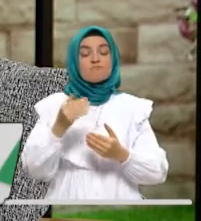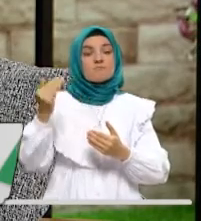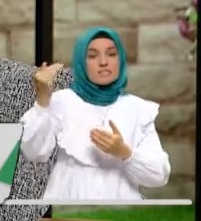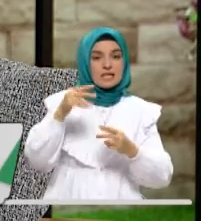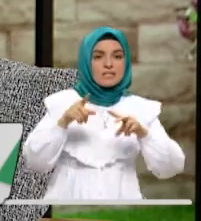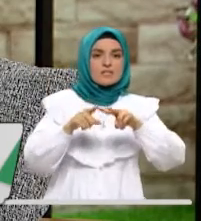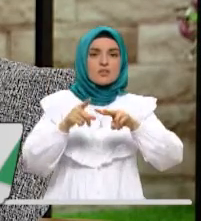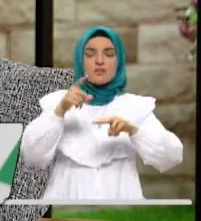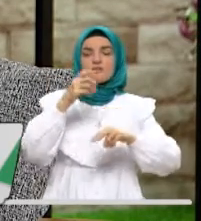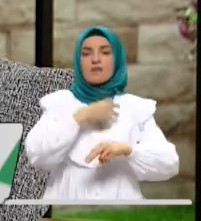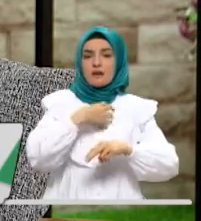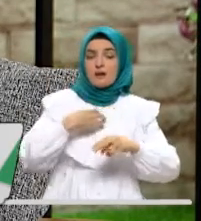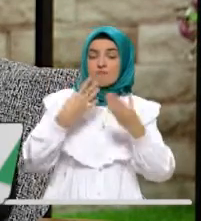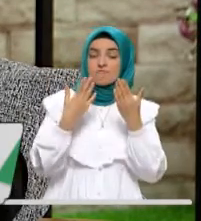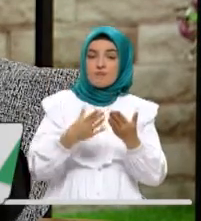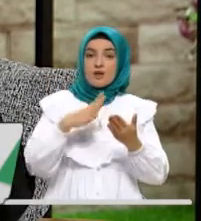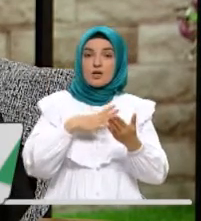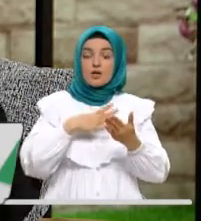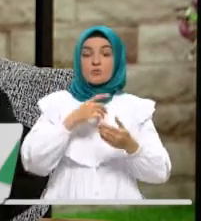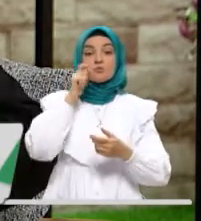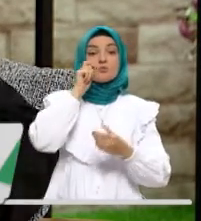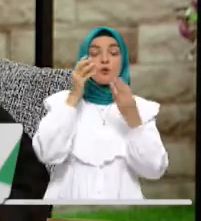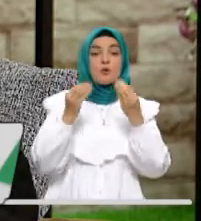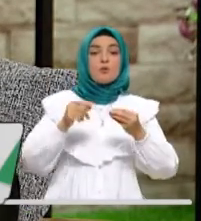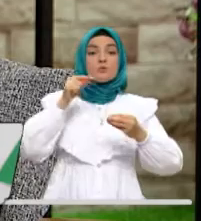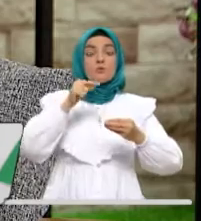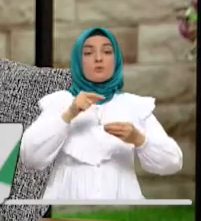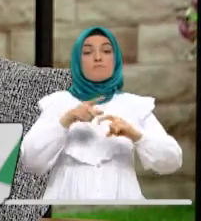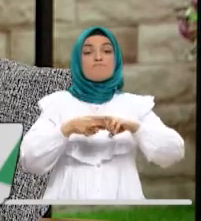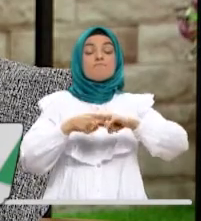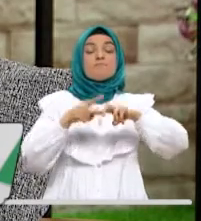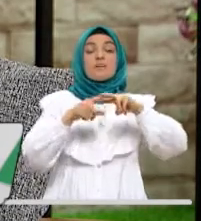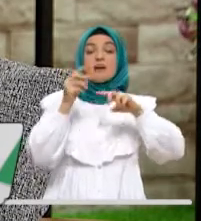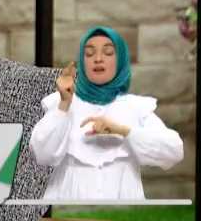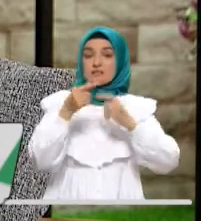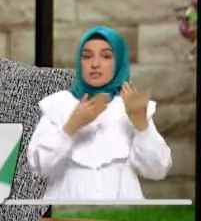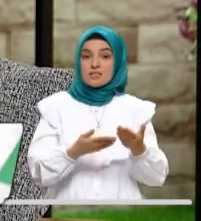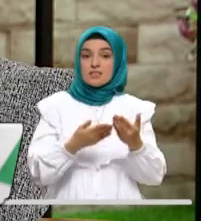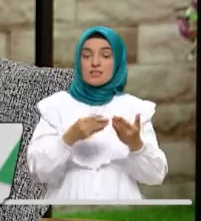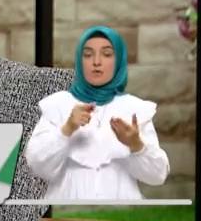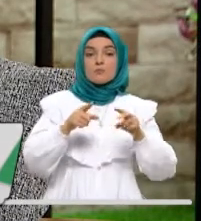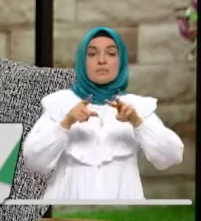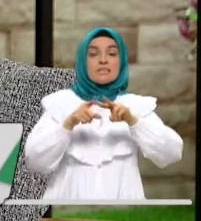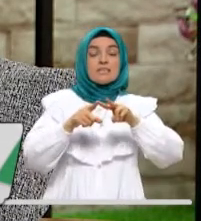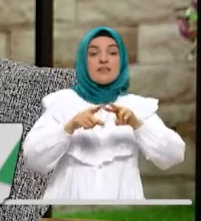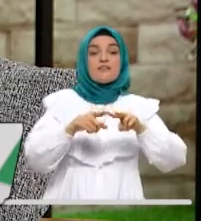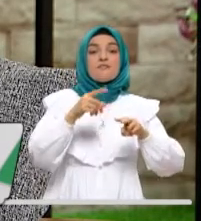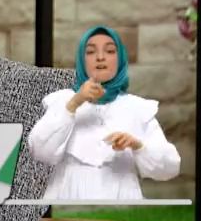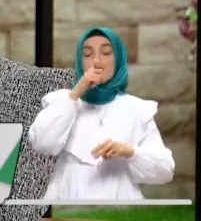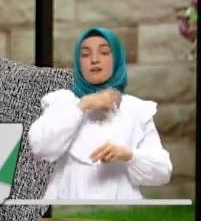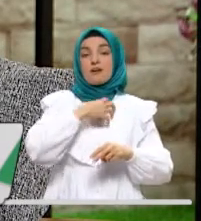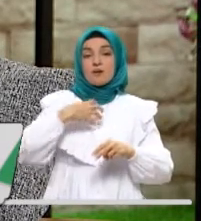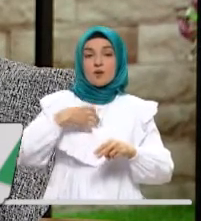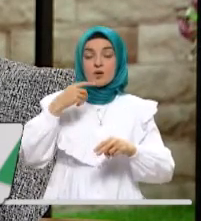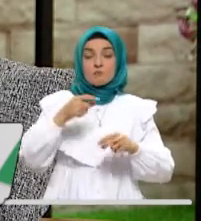Evet, Osmanlı'ya geldi. Sonra Müslüman oldu, Şet kuşandı. O da bir ahiydi aslına bakarsanız. Ve Nülüfer Hatun Bursa'da bir